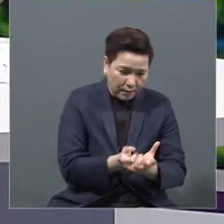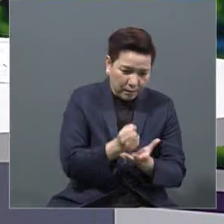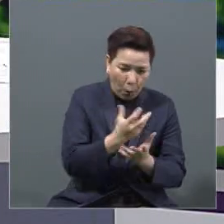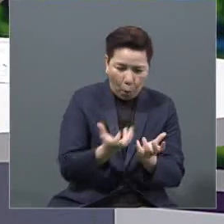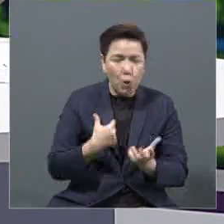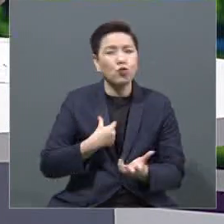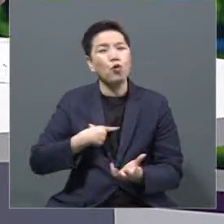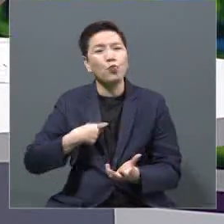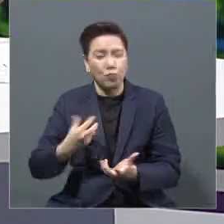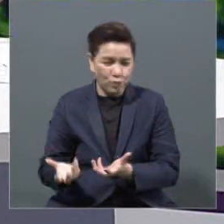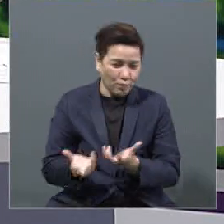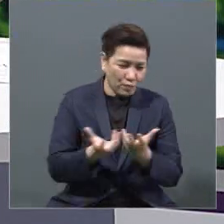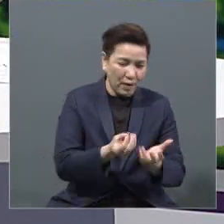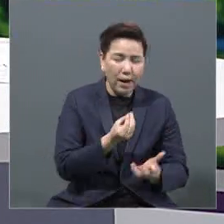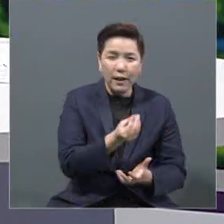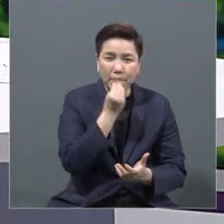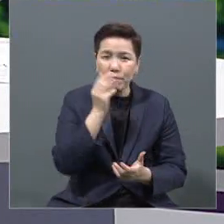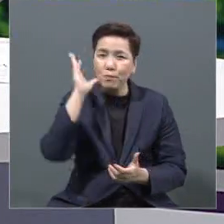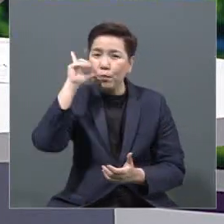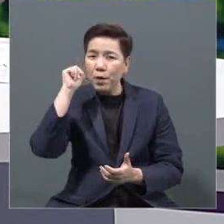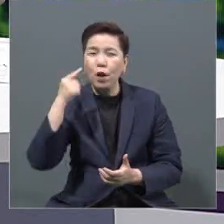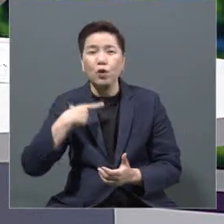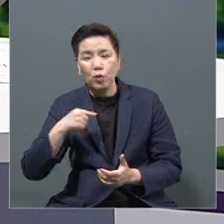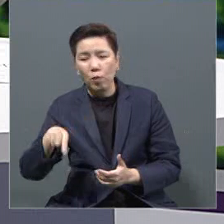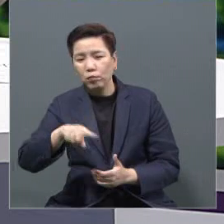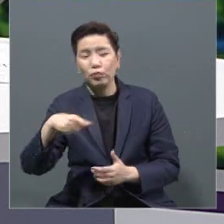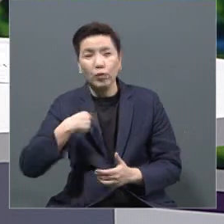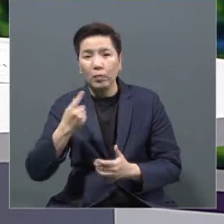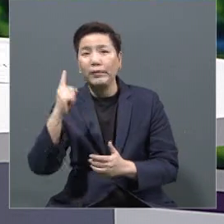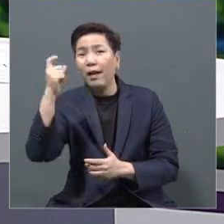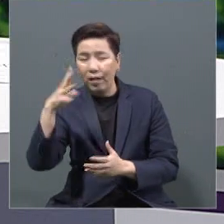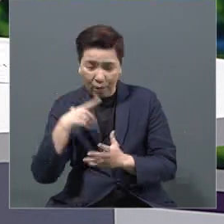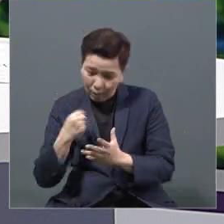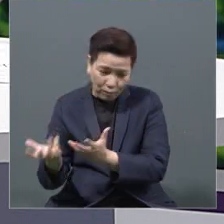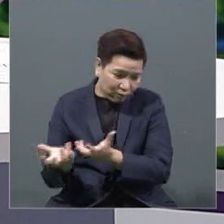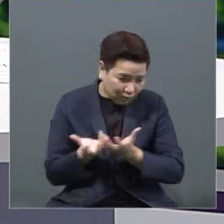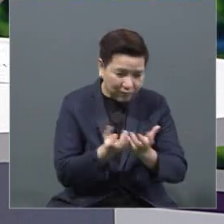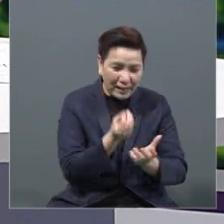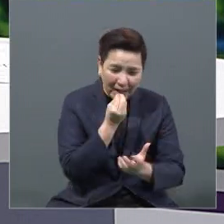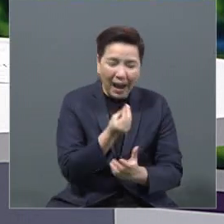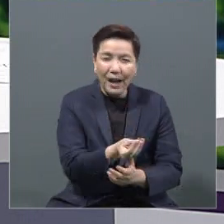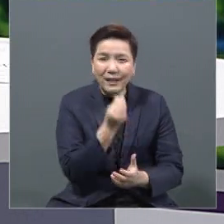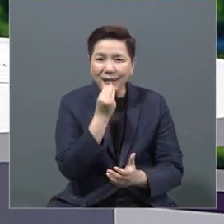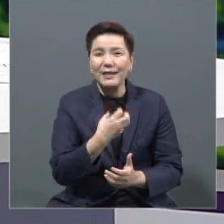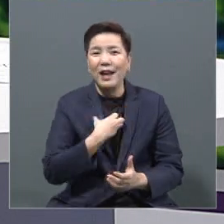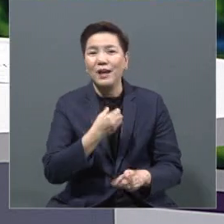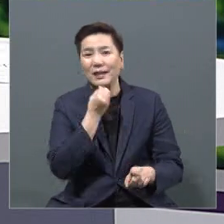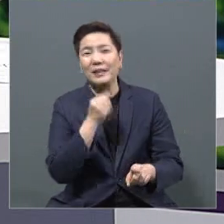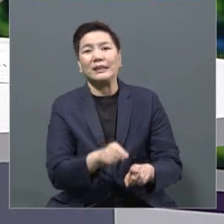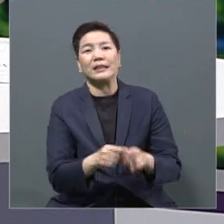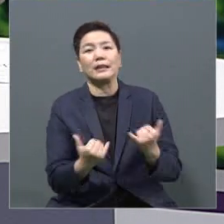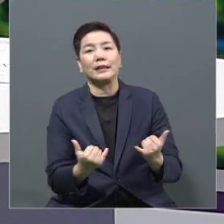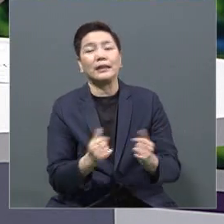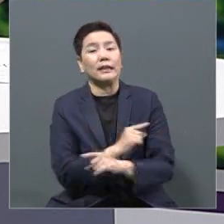ของที่เราชอบเอาของที่บุพการีหรือว่าวัประชนของเราที่เสียชีวิตไปแล้วชอบจะได้ท่านจะได้ทานในสิ่งที่ท่านชอบไง